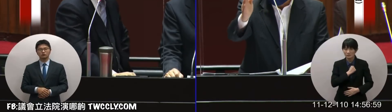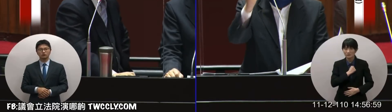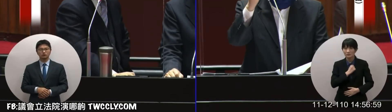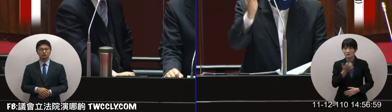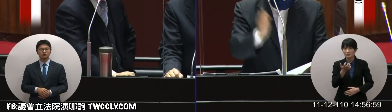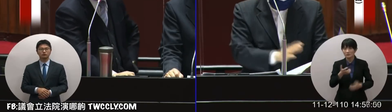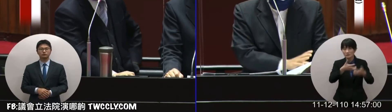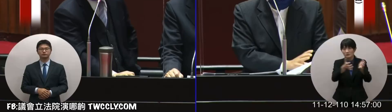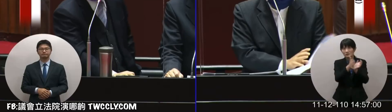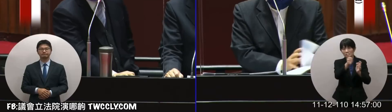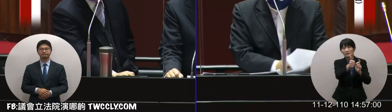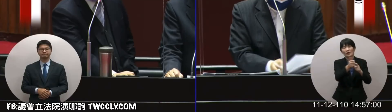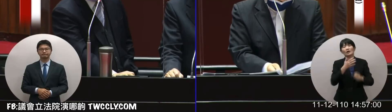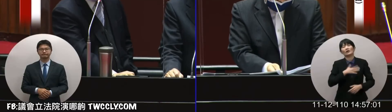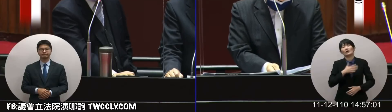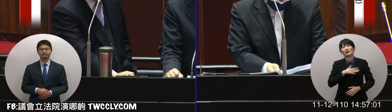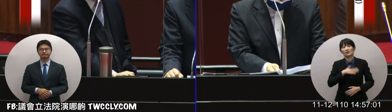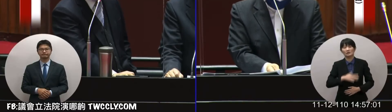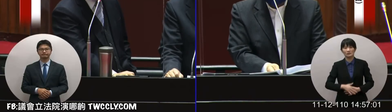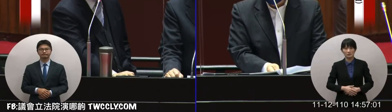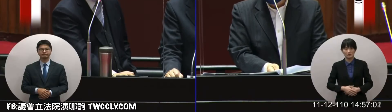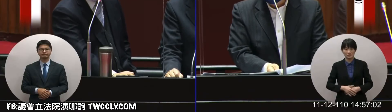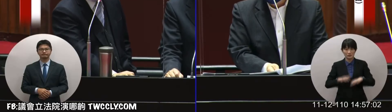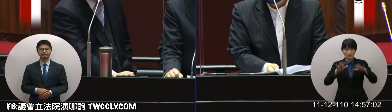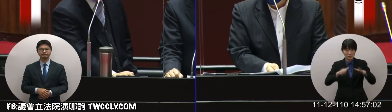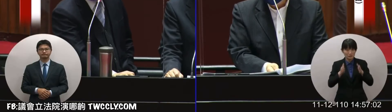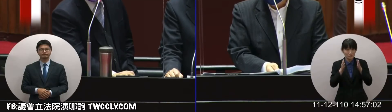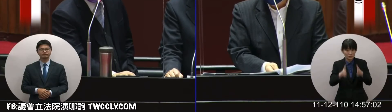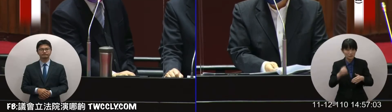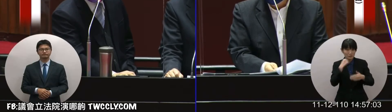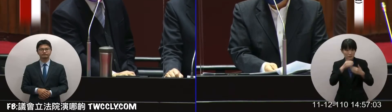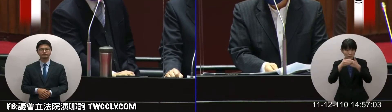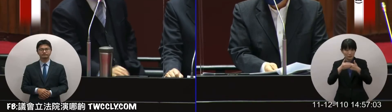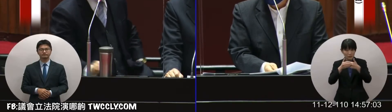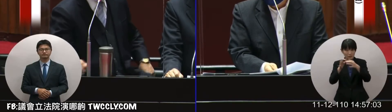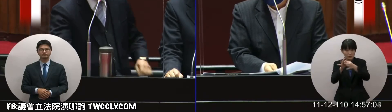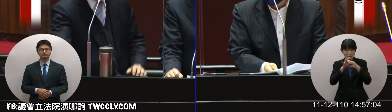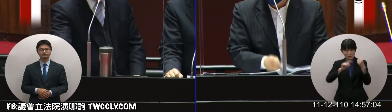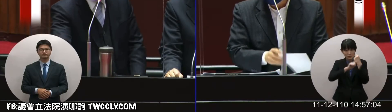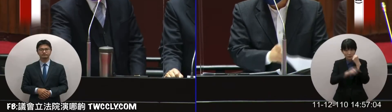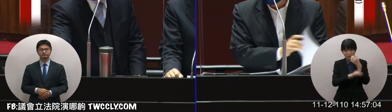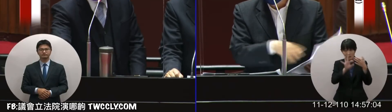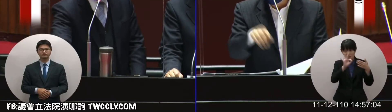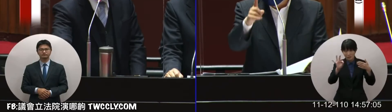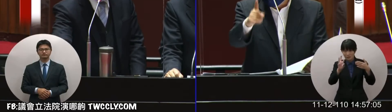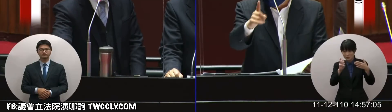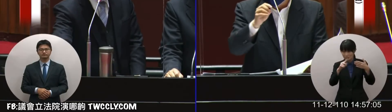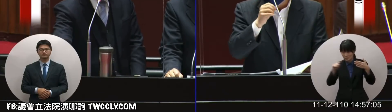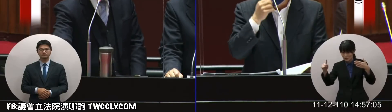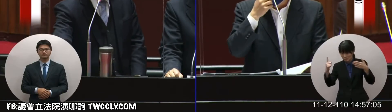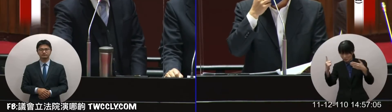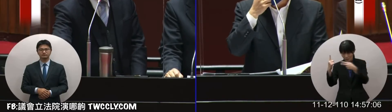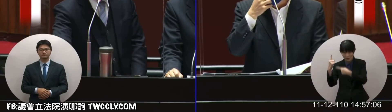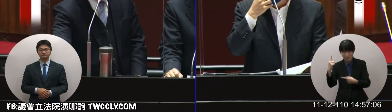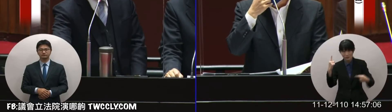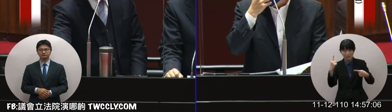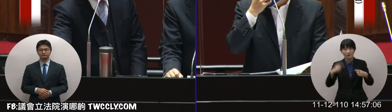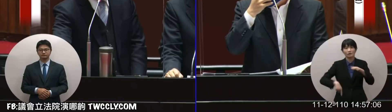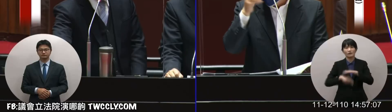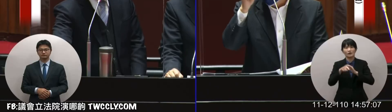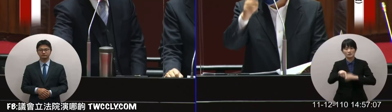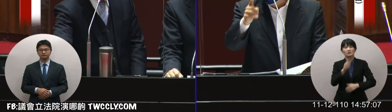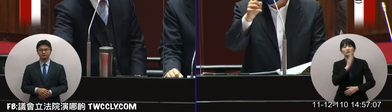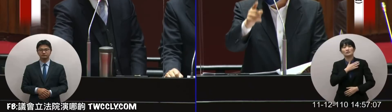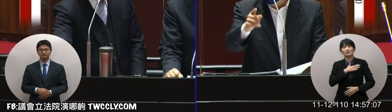刚部长他也很清楚在讲说，目前针对两岸人民关系条例33之1条第一项第一款的部分违反这个部